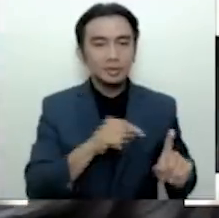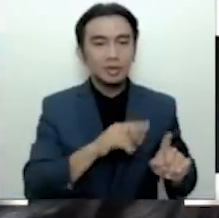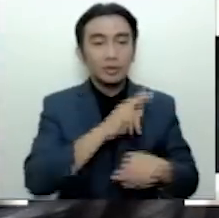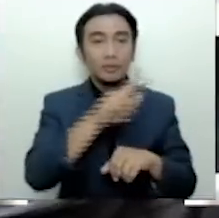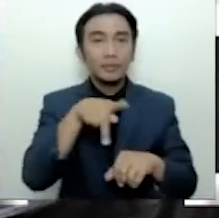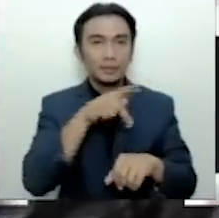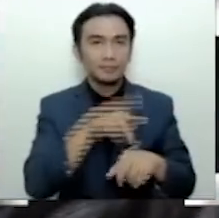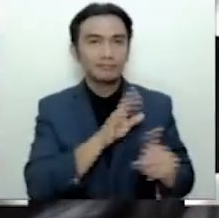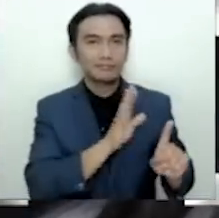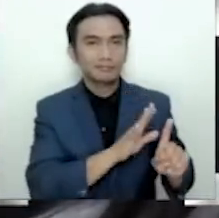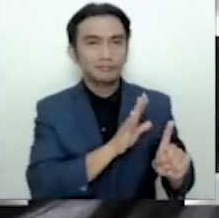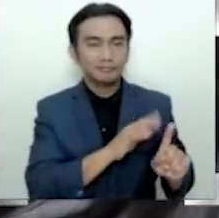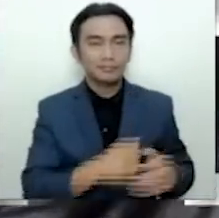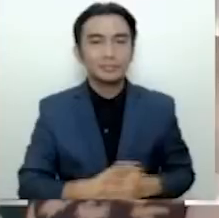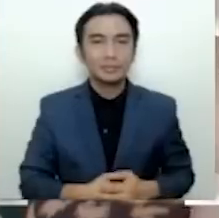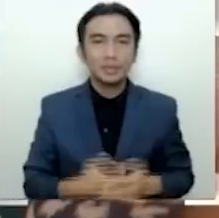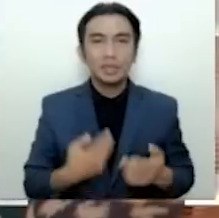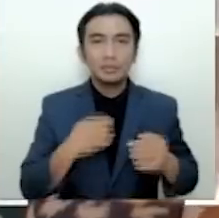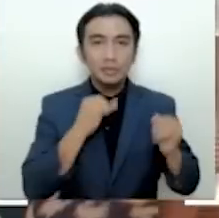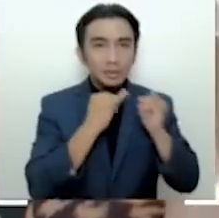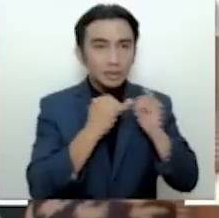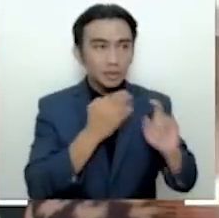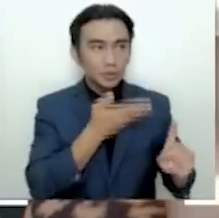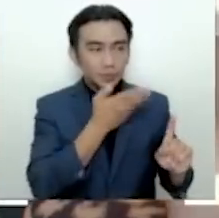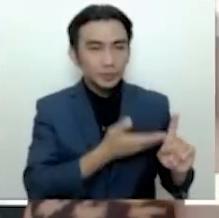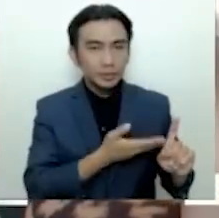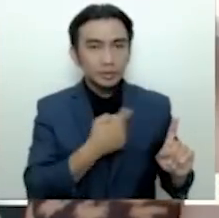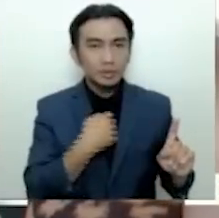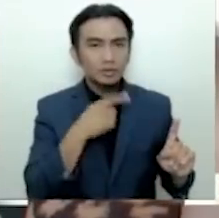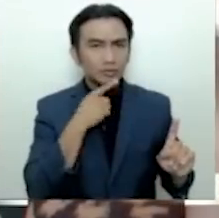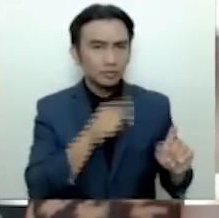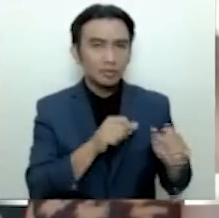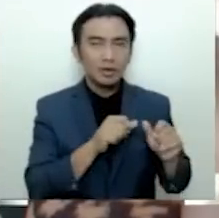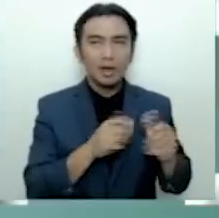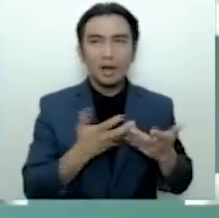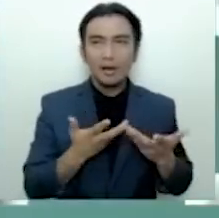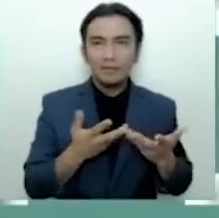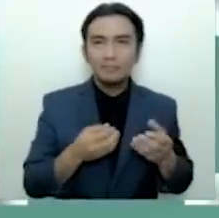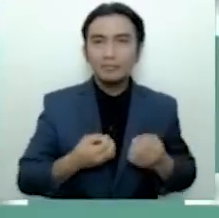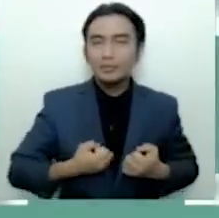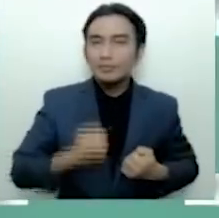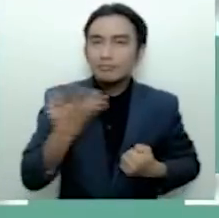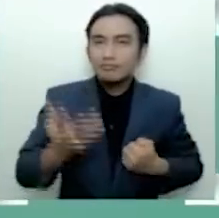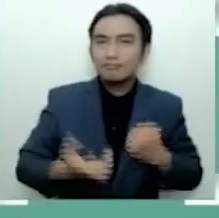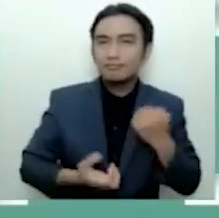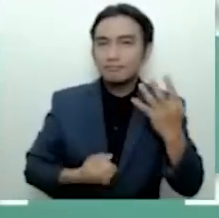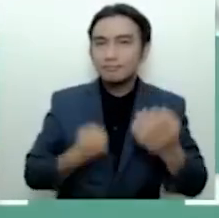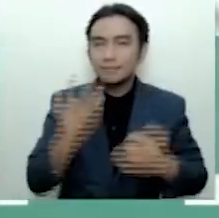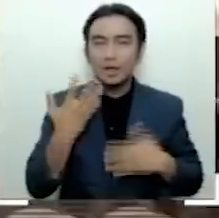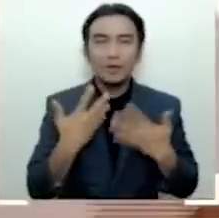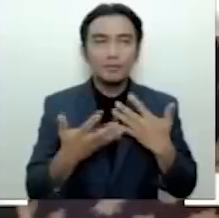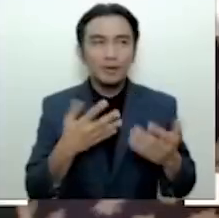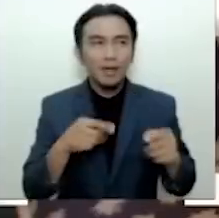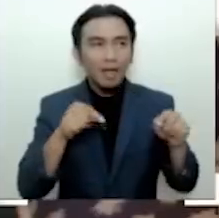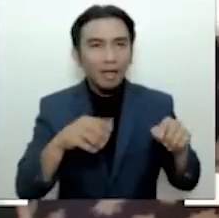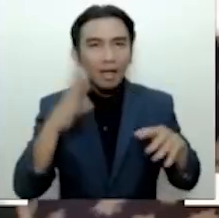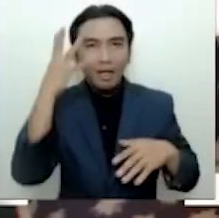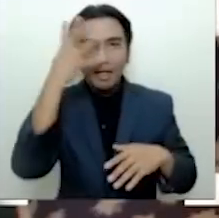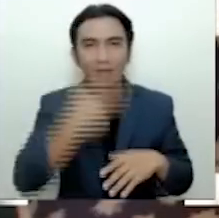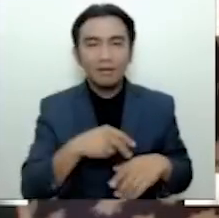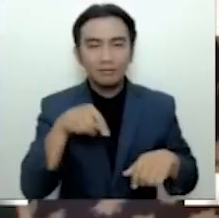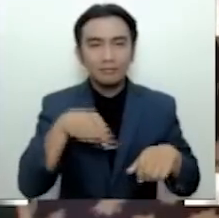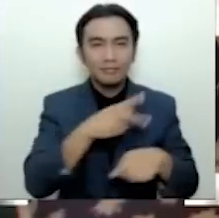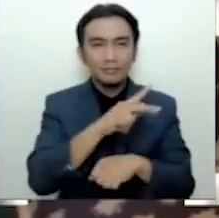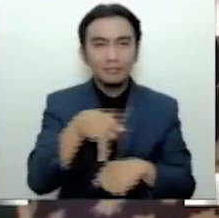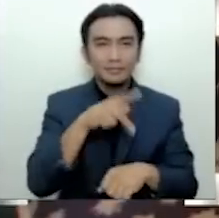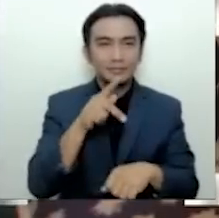Sa panayam ng GMA Integrated News, hindi rin mapigilan ng aktres na i-express gaano kaganda ang bansa. I tell them it's just